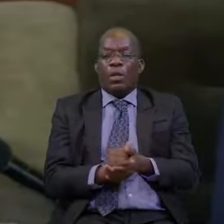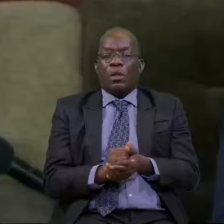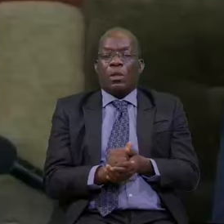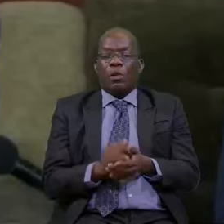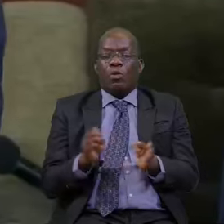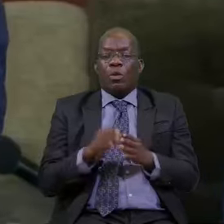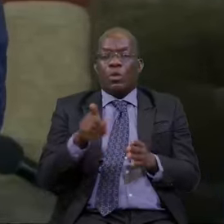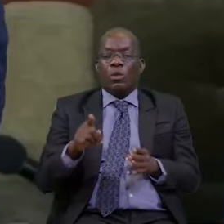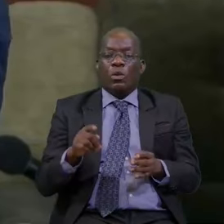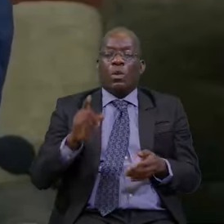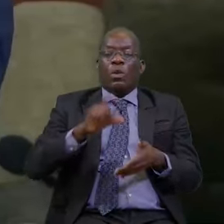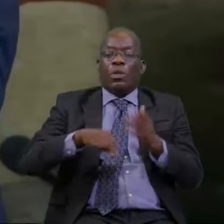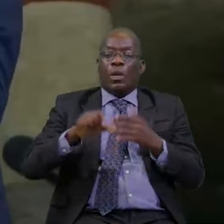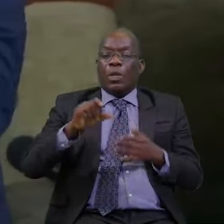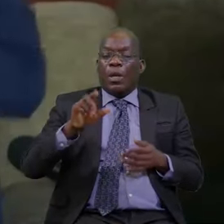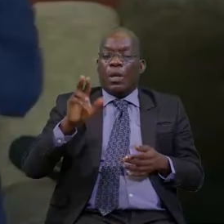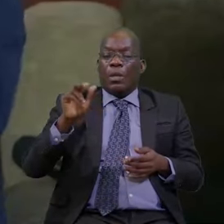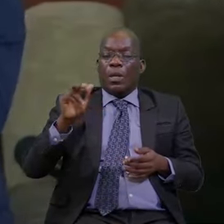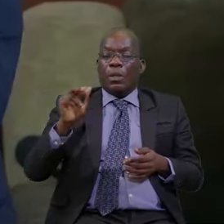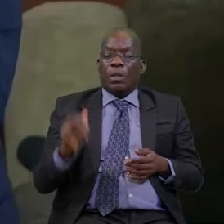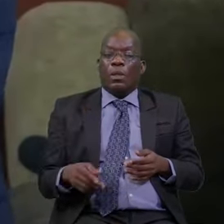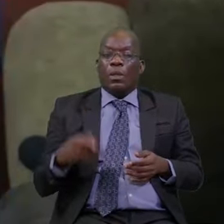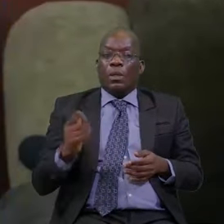vous. Chapitre 13.